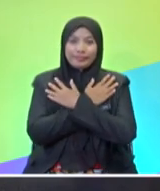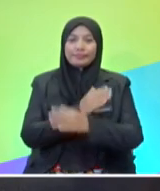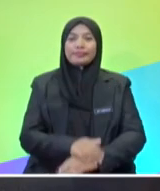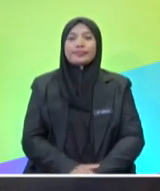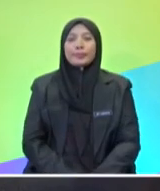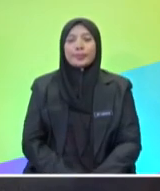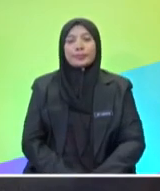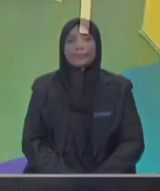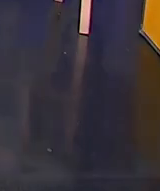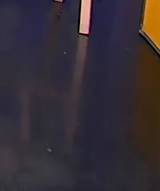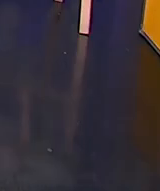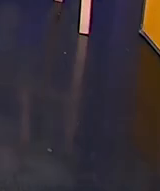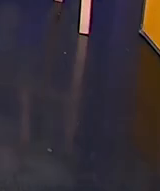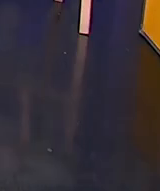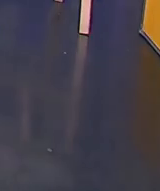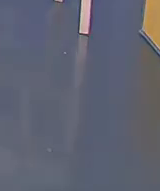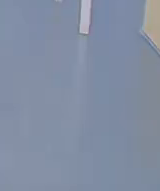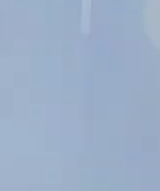KPM.